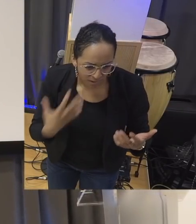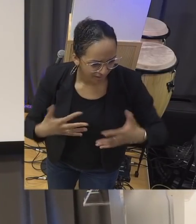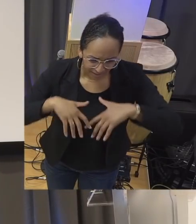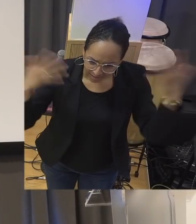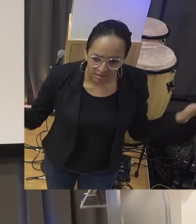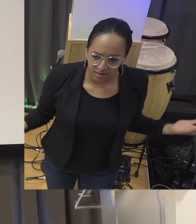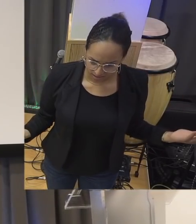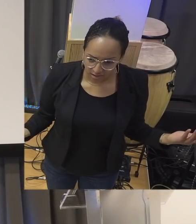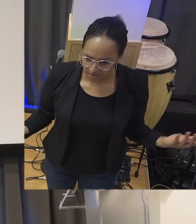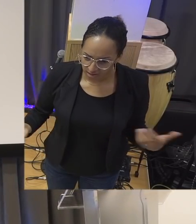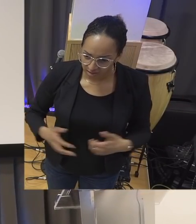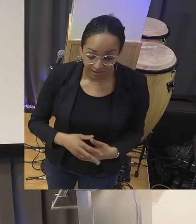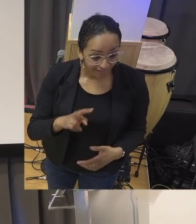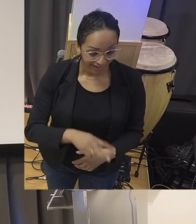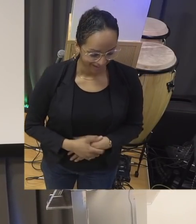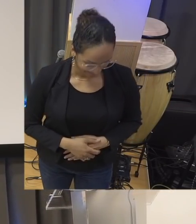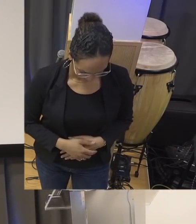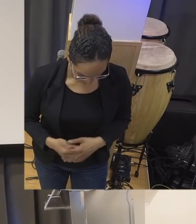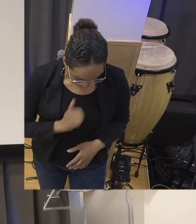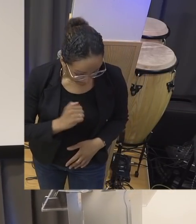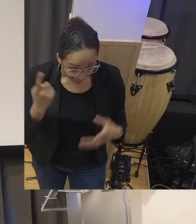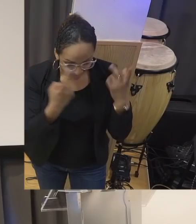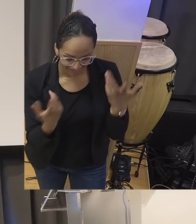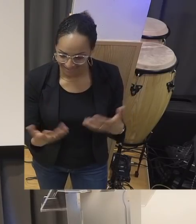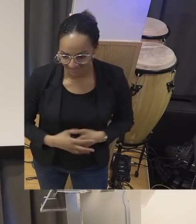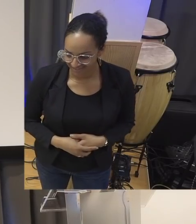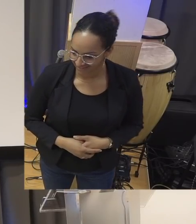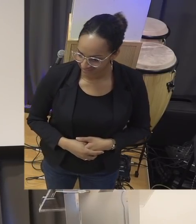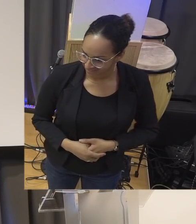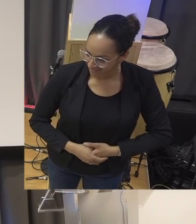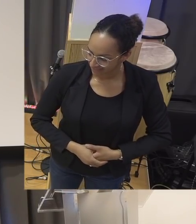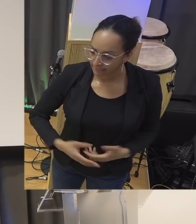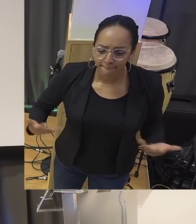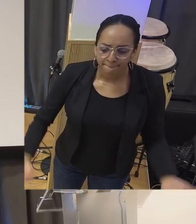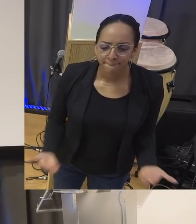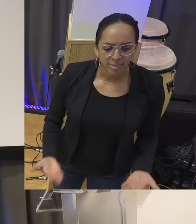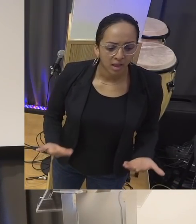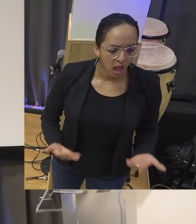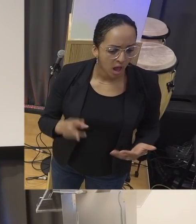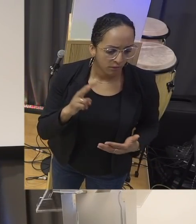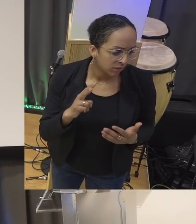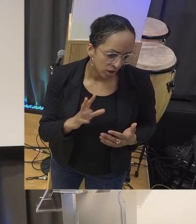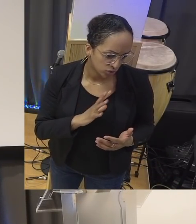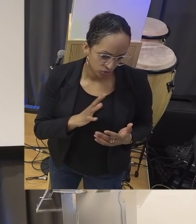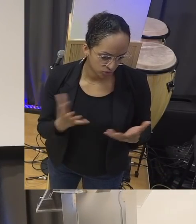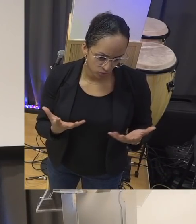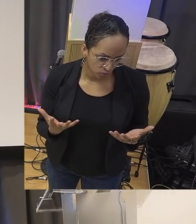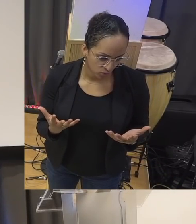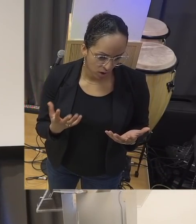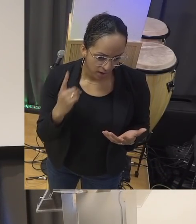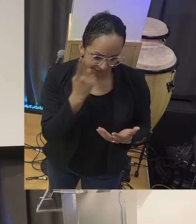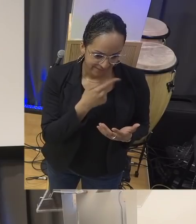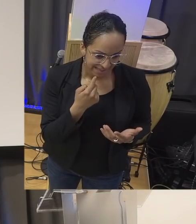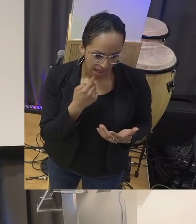je me fais la réflexion, pourquoi ? Parce que on est quand même dans un conflit aujourd'hui qui est mondial. tous les visages